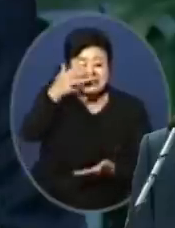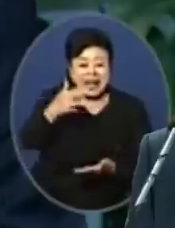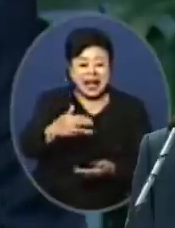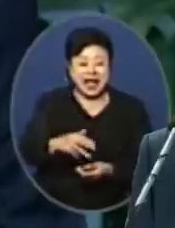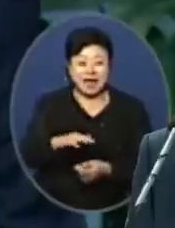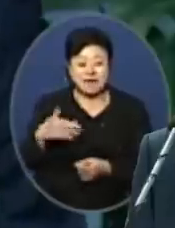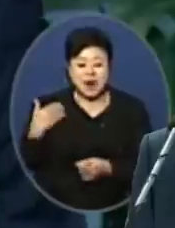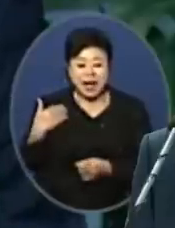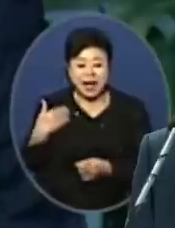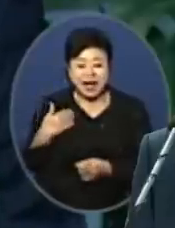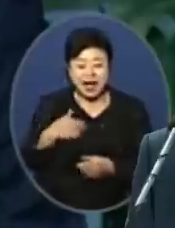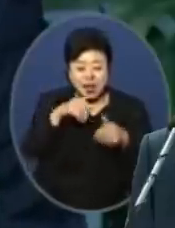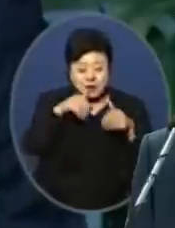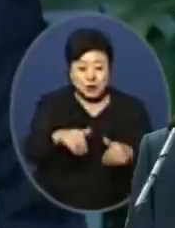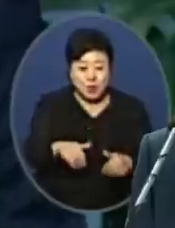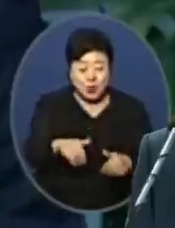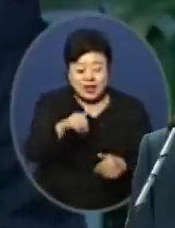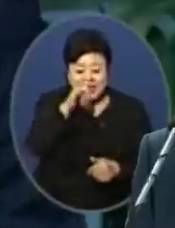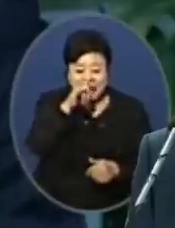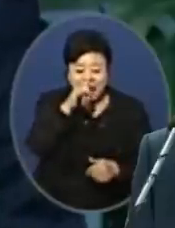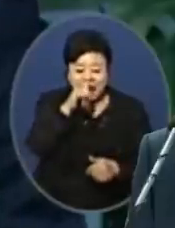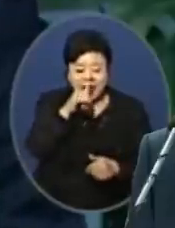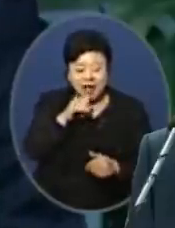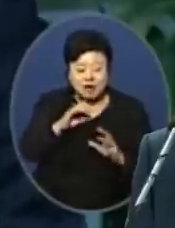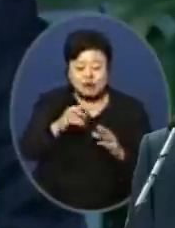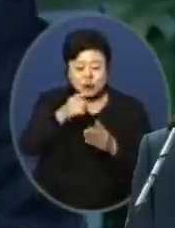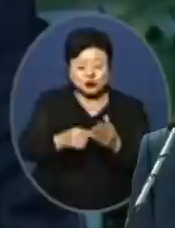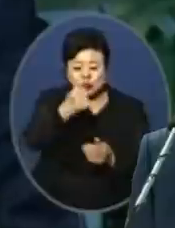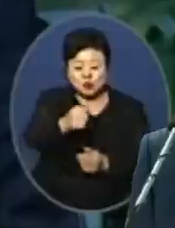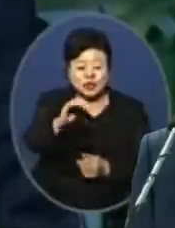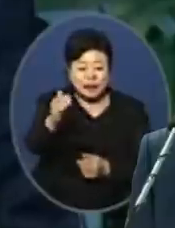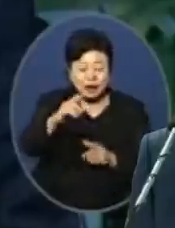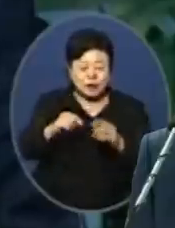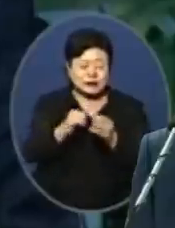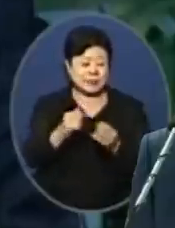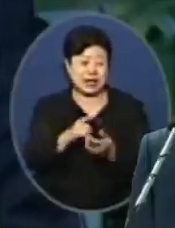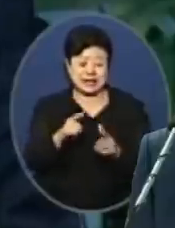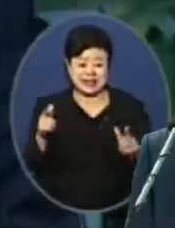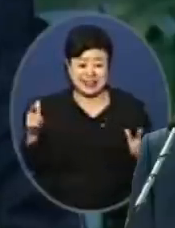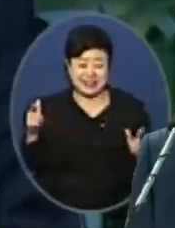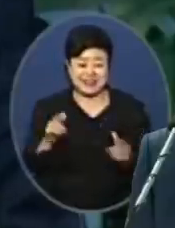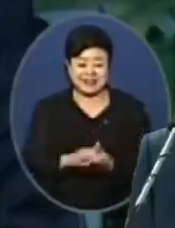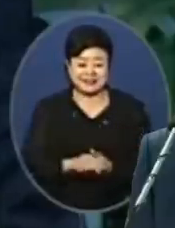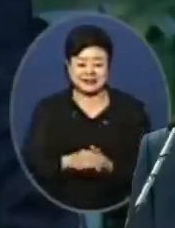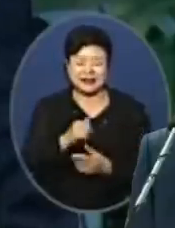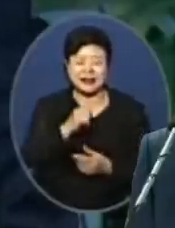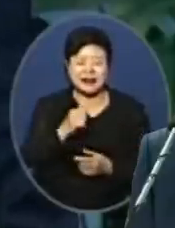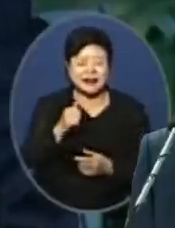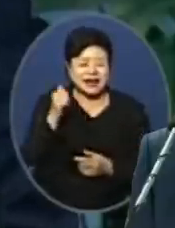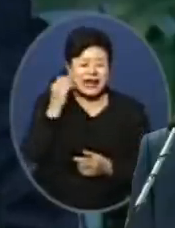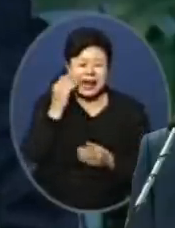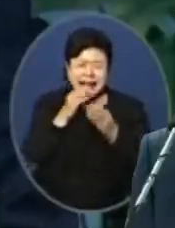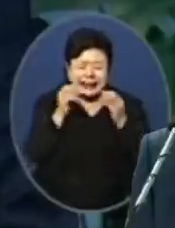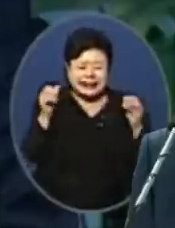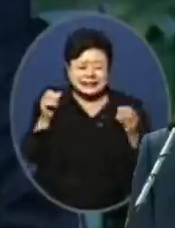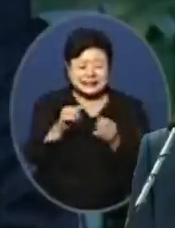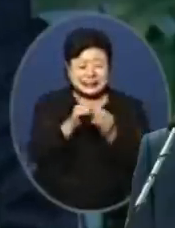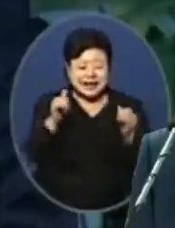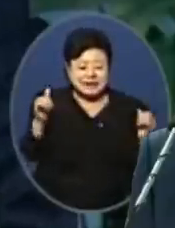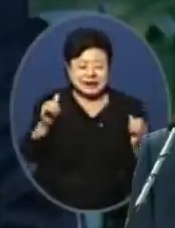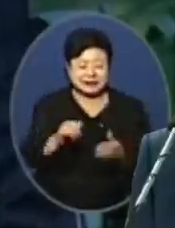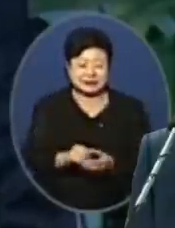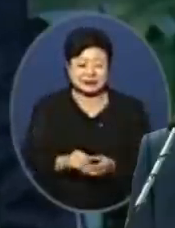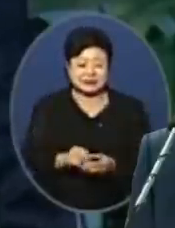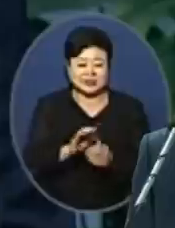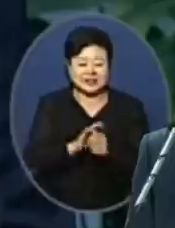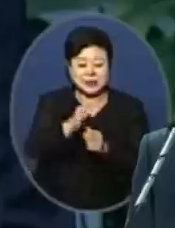종으로 있다가 국무총리가 되고 더구나 애굽 사람도 아닌 가나안 사람이 그와